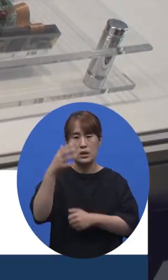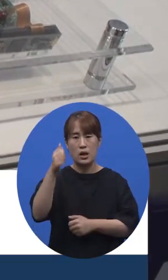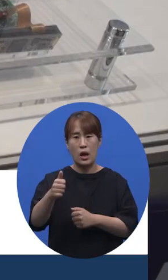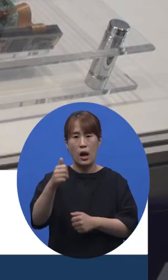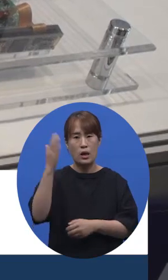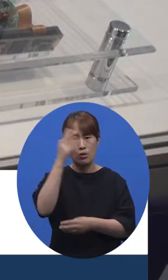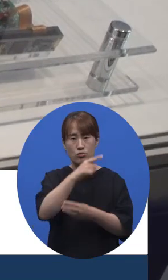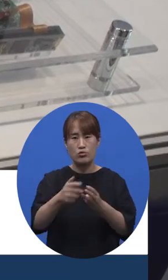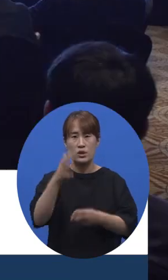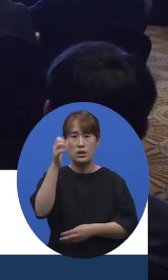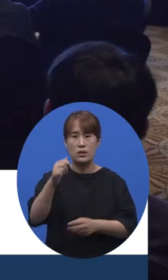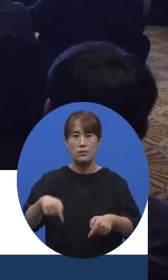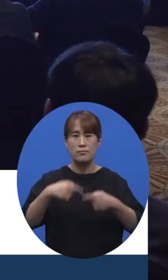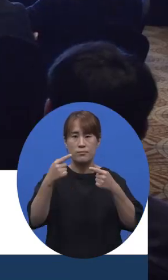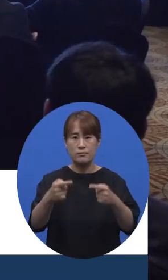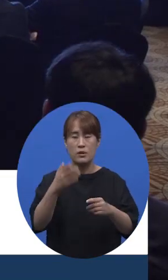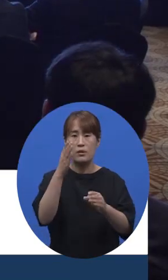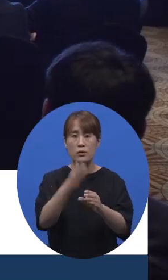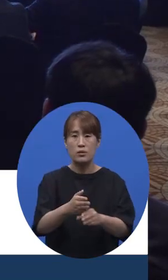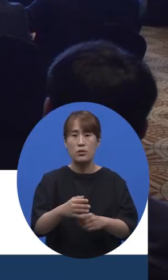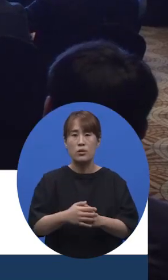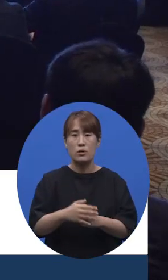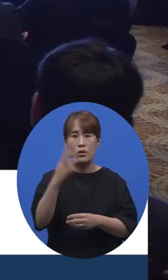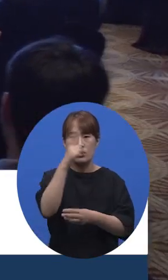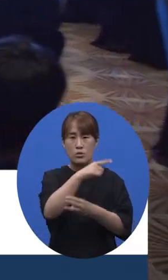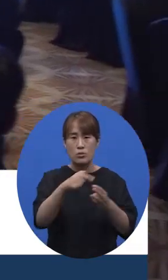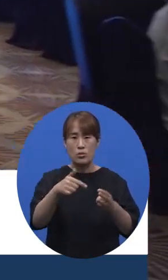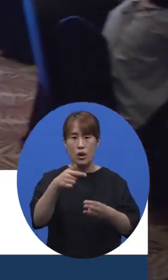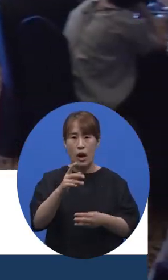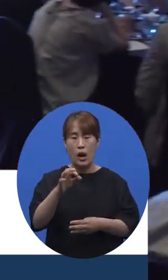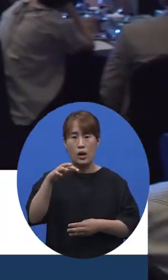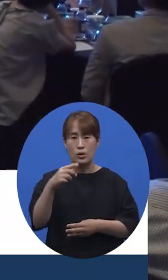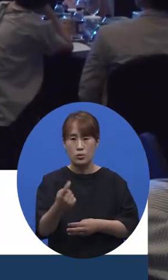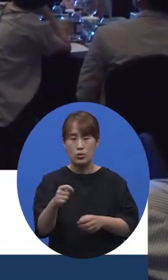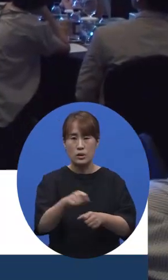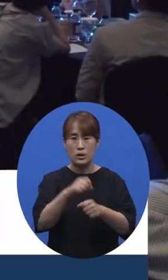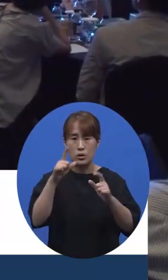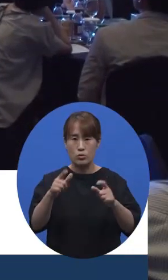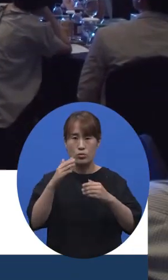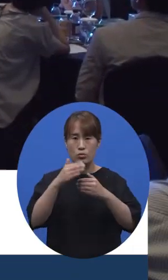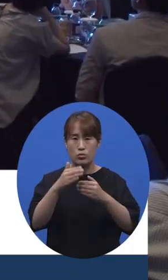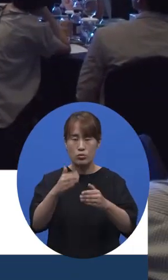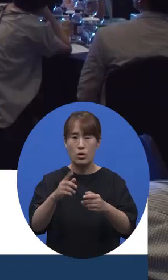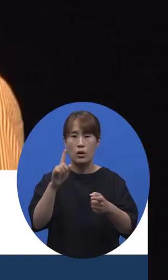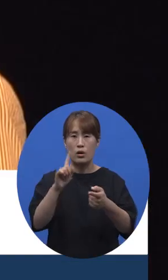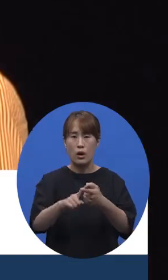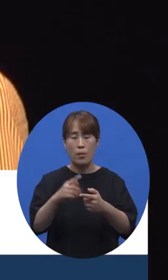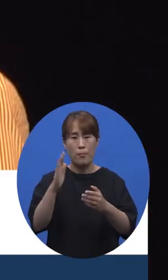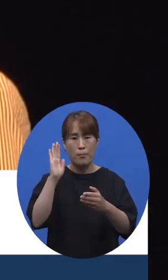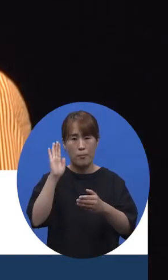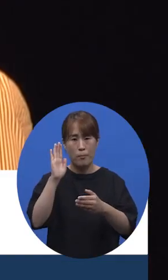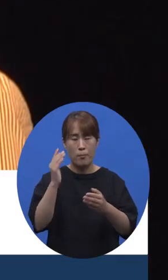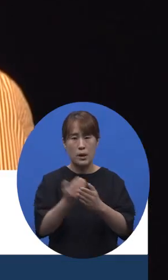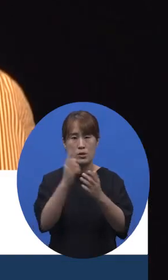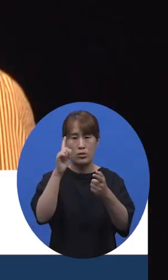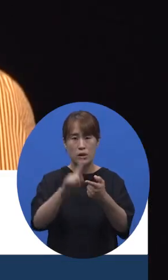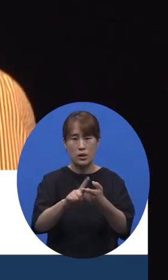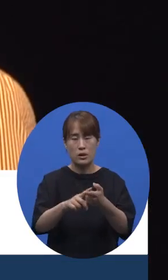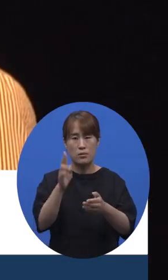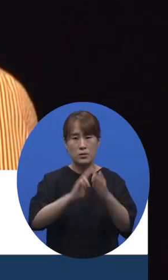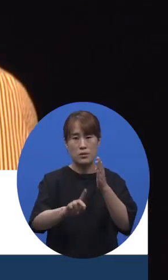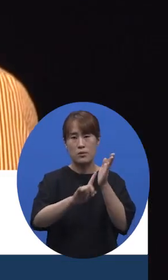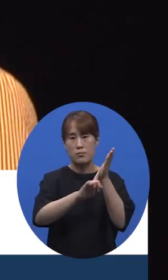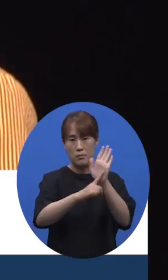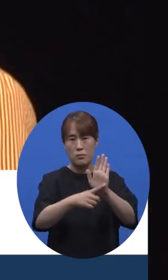장관 한범덕 청주시장 등이 참석한 가운데 청주 강소 특구의 추진 경과와 발전 방향에 대한 비전 발표